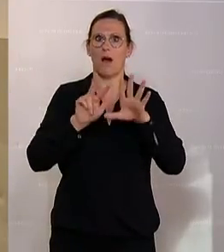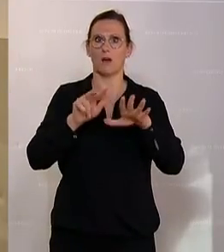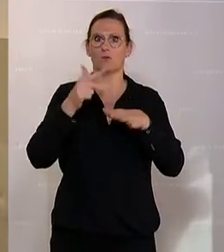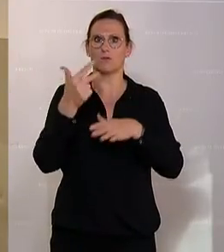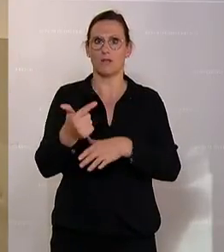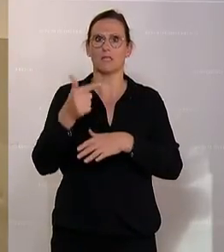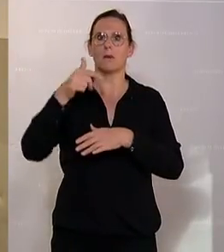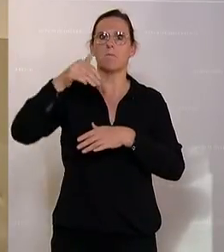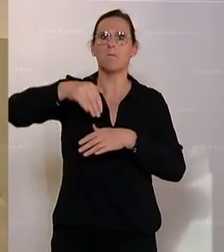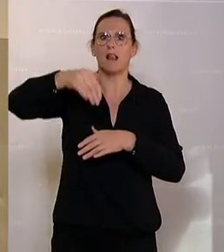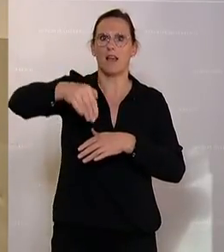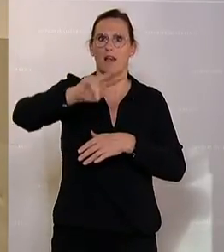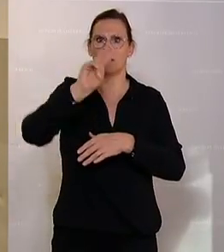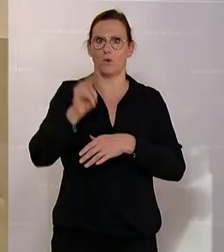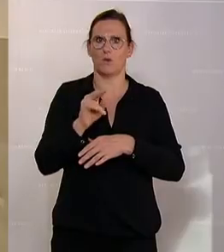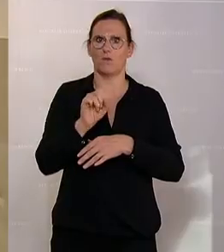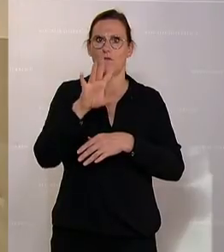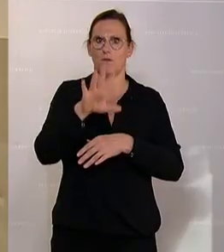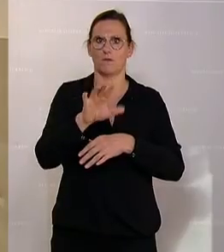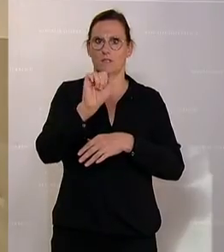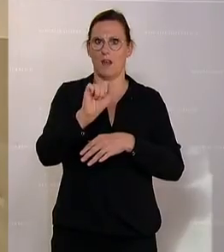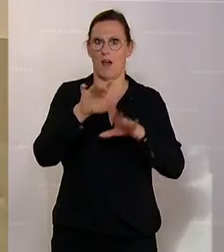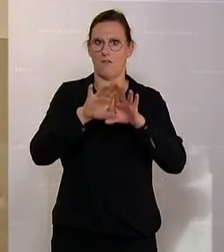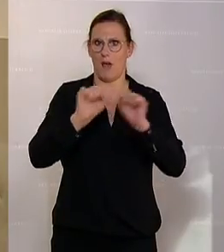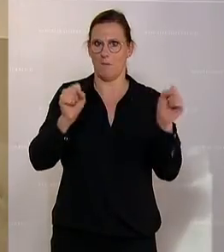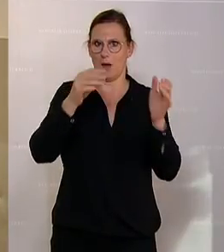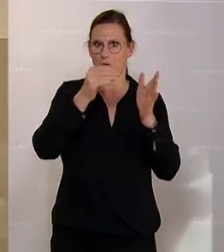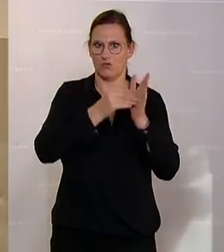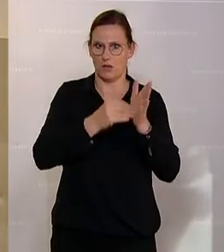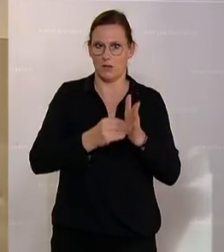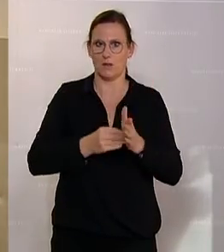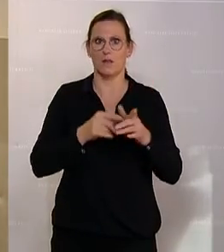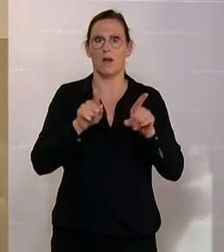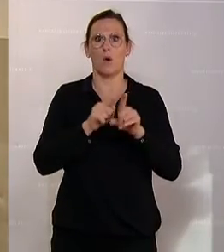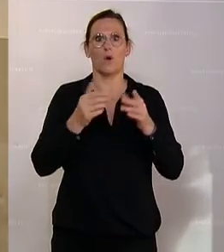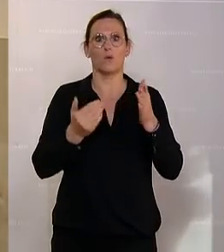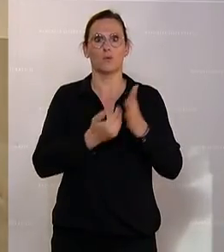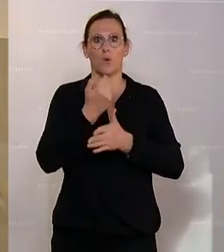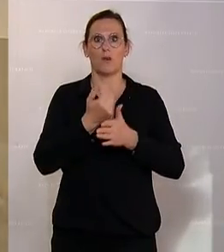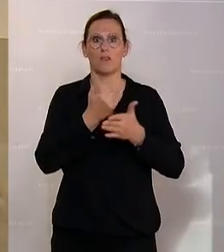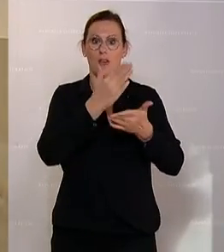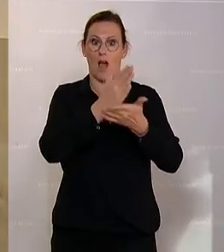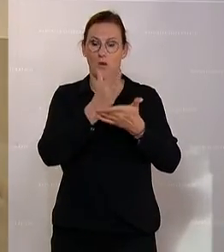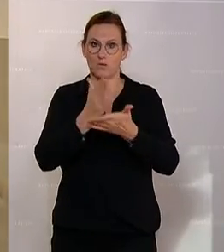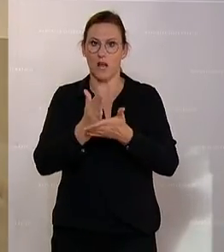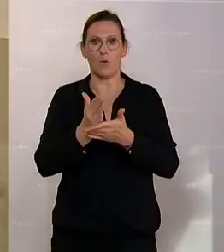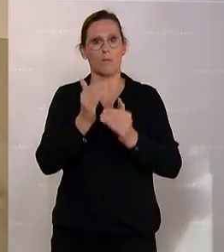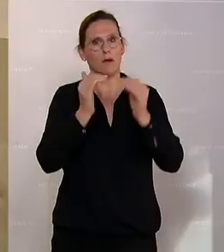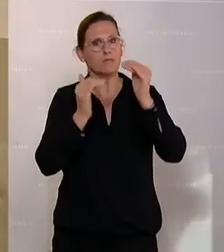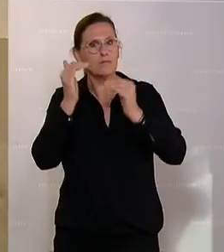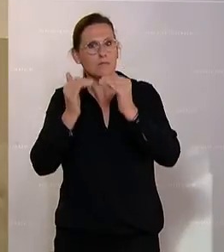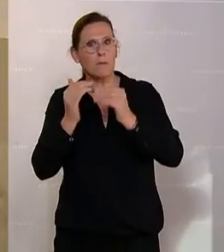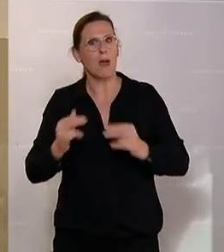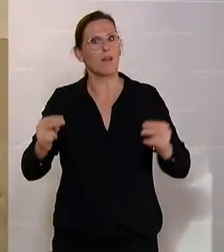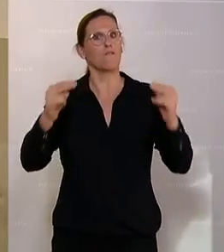Milliarden, die in dieser 15a-Vereinbarung fixiert sind. Wir haben einen neuen Verteilungsschlüssel, der, glaube ich, fairer ist.